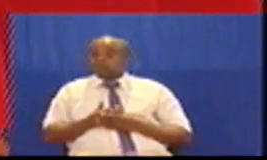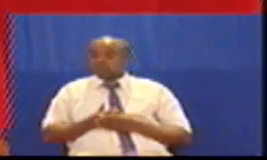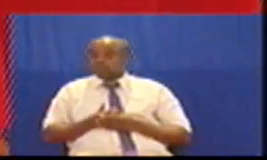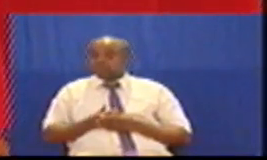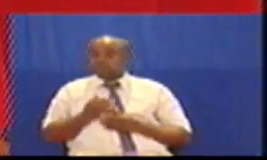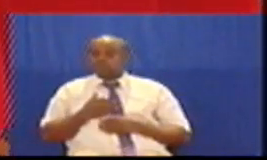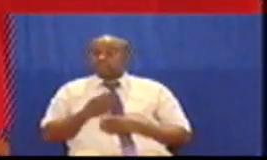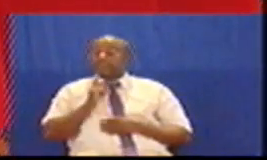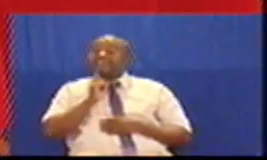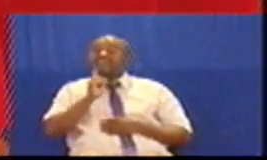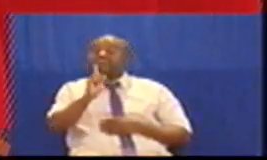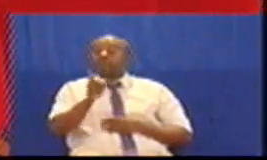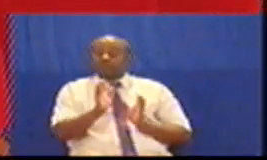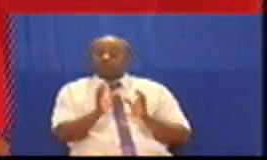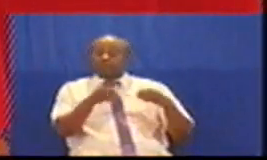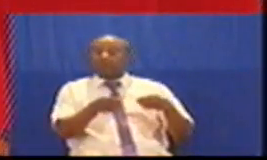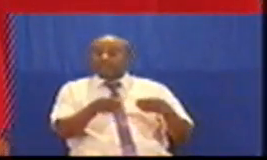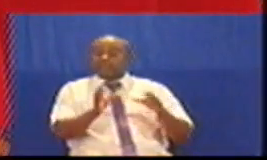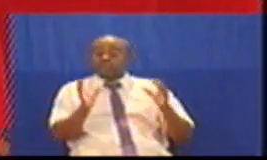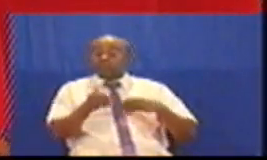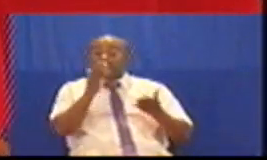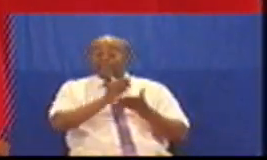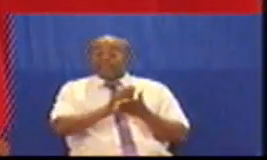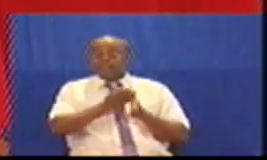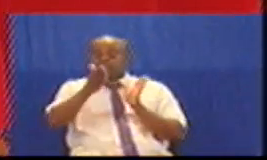tunayo tume yetu ya haki za binadamu